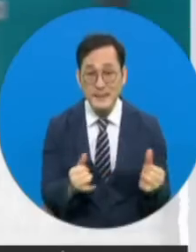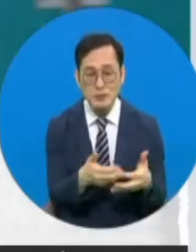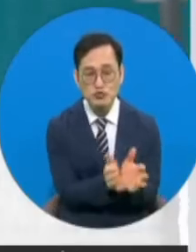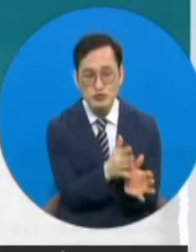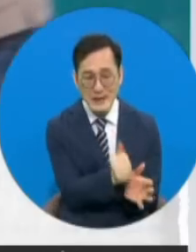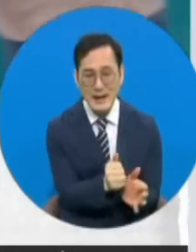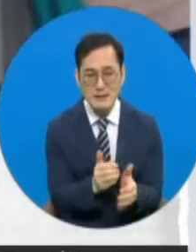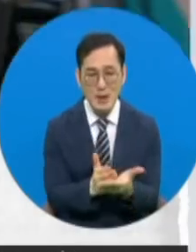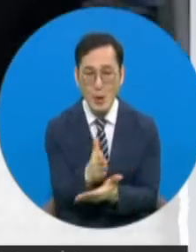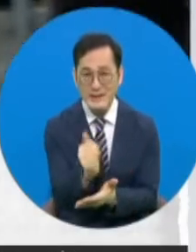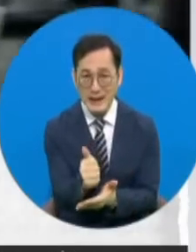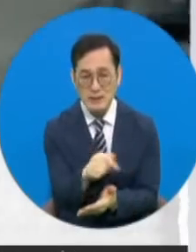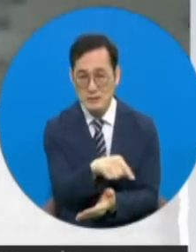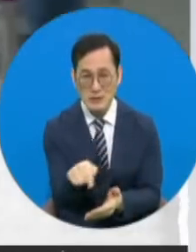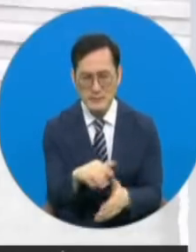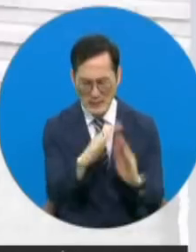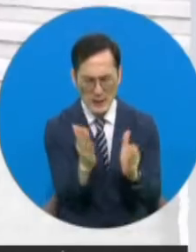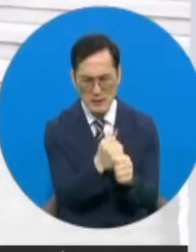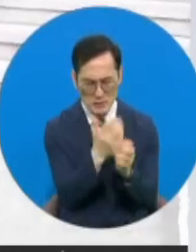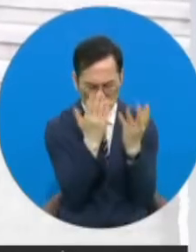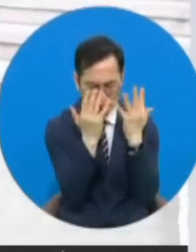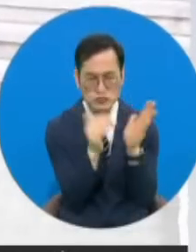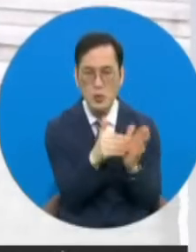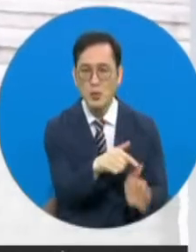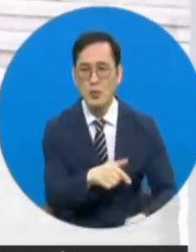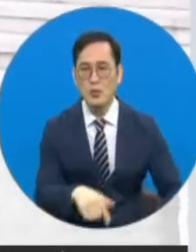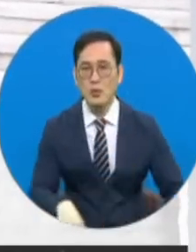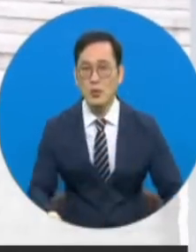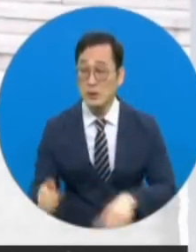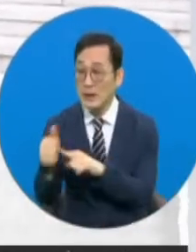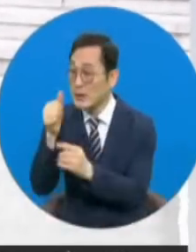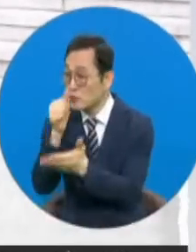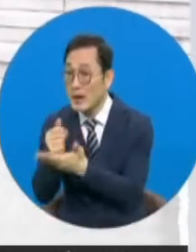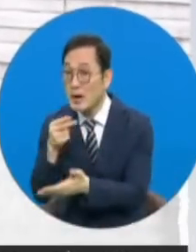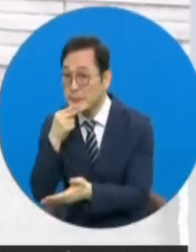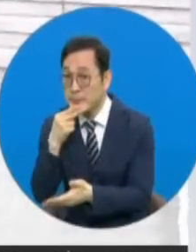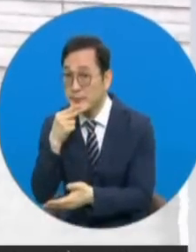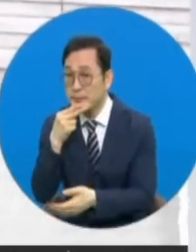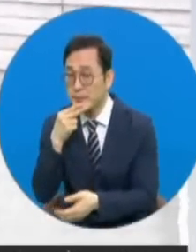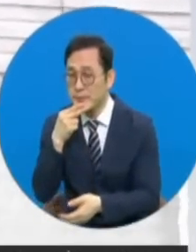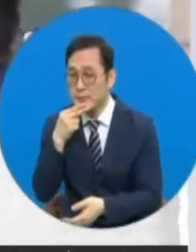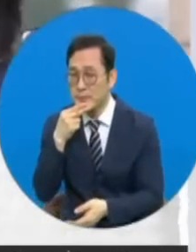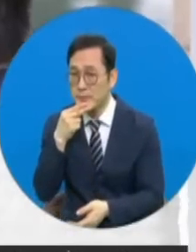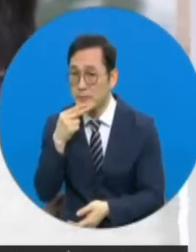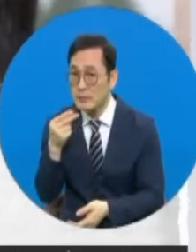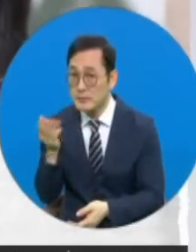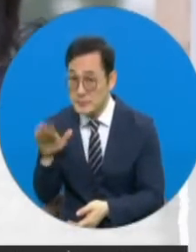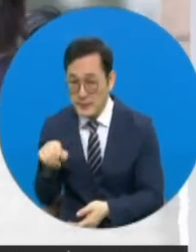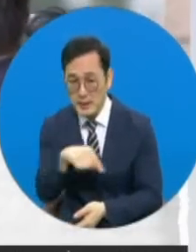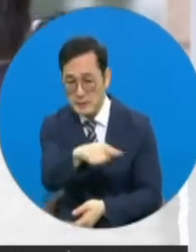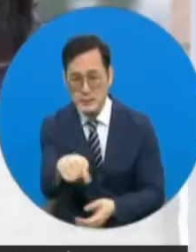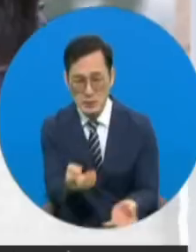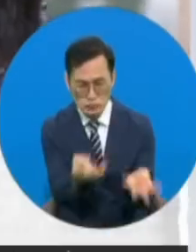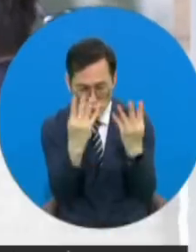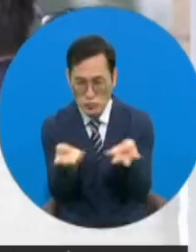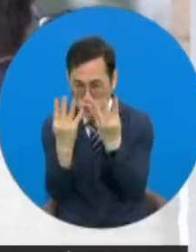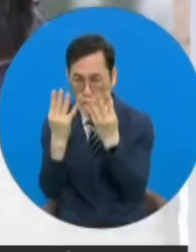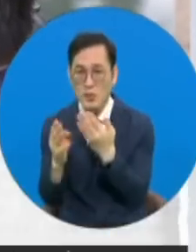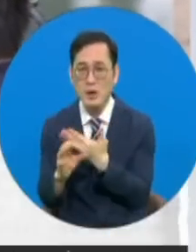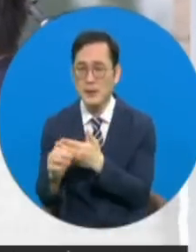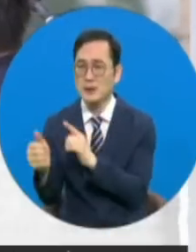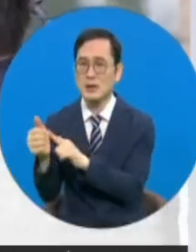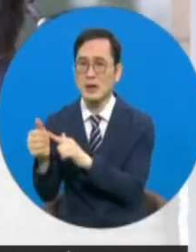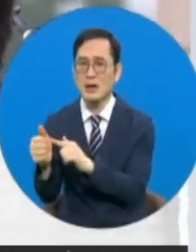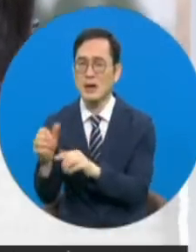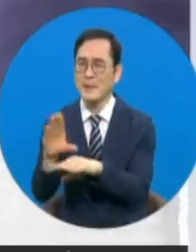국장 과정급이 구속되어 있지 않습니까 그럼 제가 볼 때는 본인이 죄가 없다 하더라도 자기 밑에 있던 사람들이 구속되면